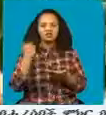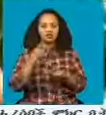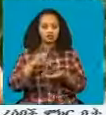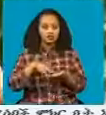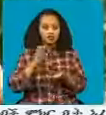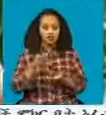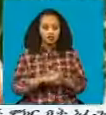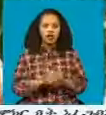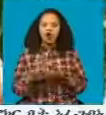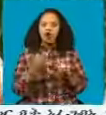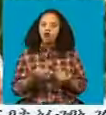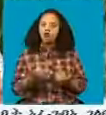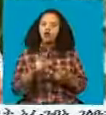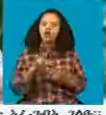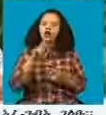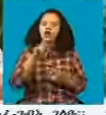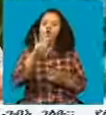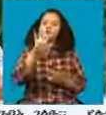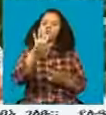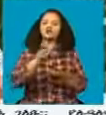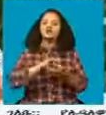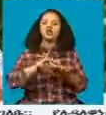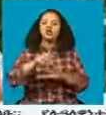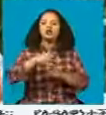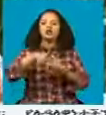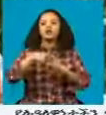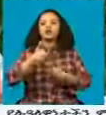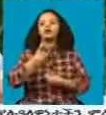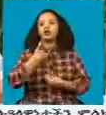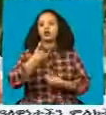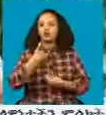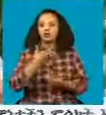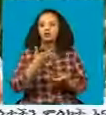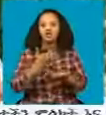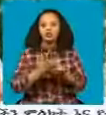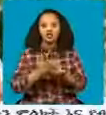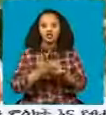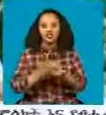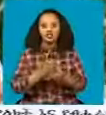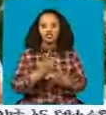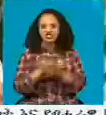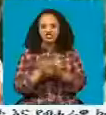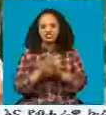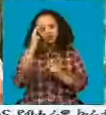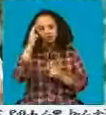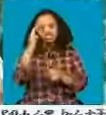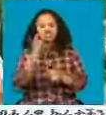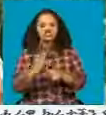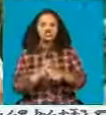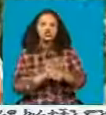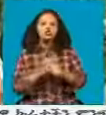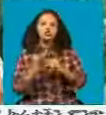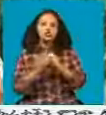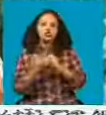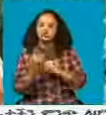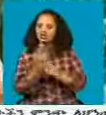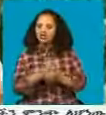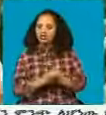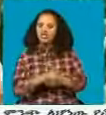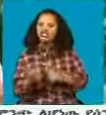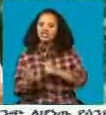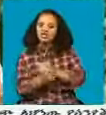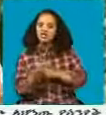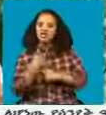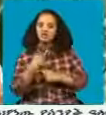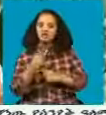ነው። አሁን ላይ ወደ 25 ሚሊዮን አካባቢ አለ በካፒታል ደረጃ። ምክንያቱም የተሻሻሉ ቴክኖሎጂዎች እንጠቀማለን። ዘር መዝሪያዎች